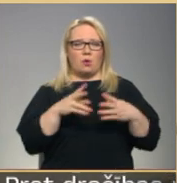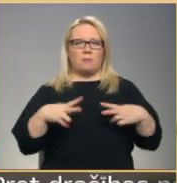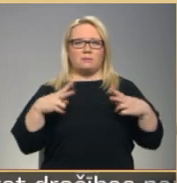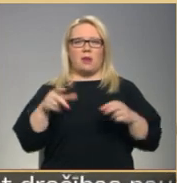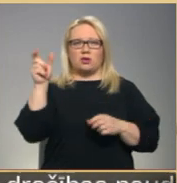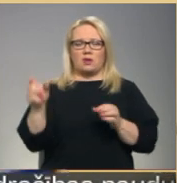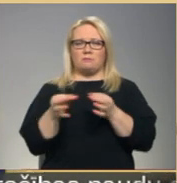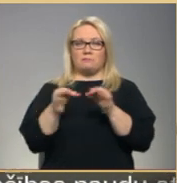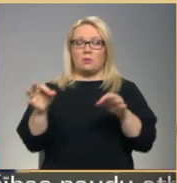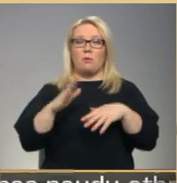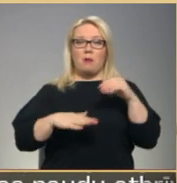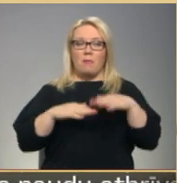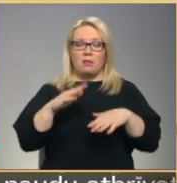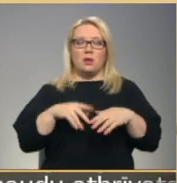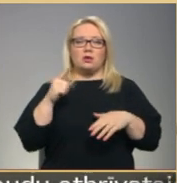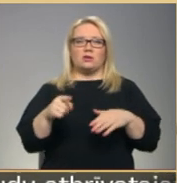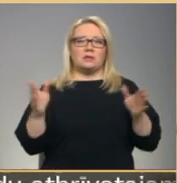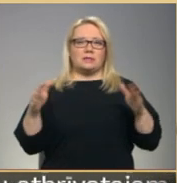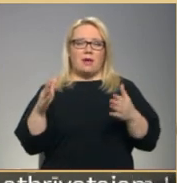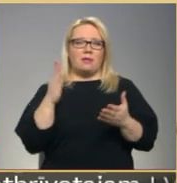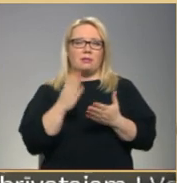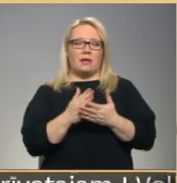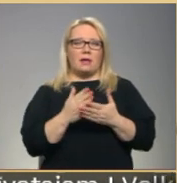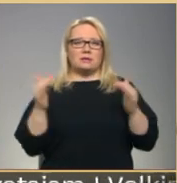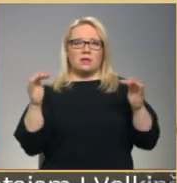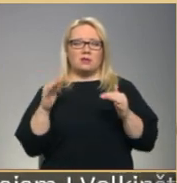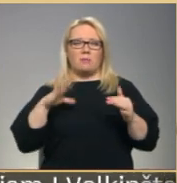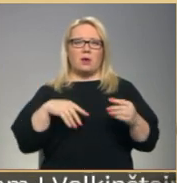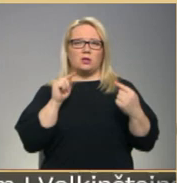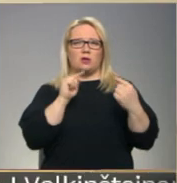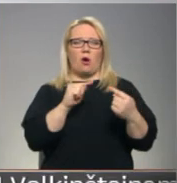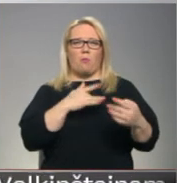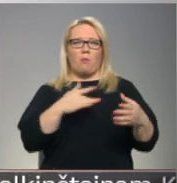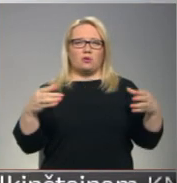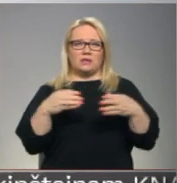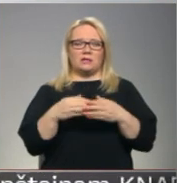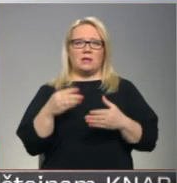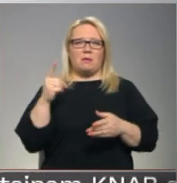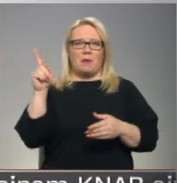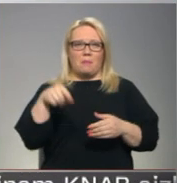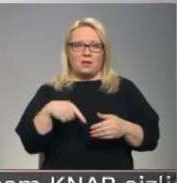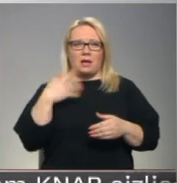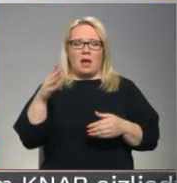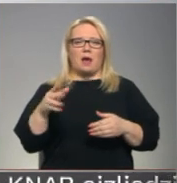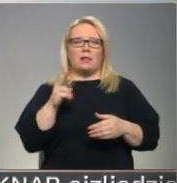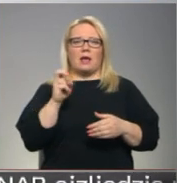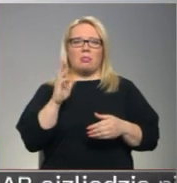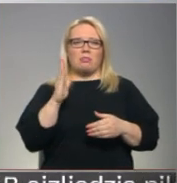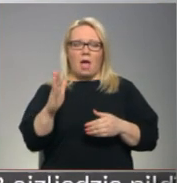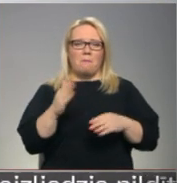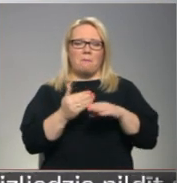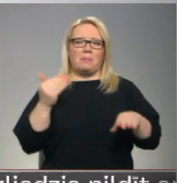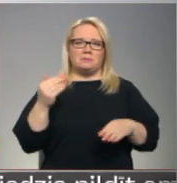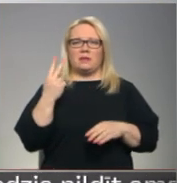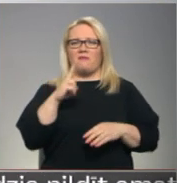Ušakovu atstādināšanu. Šī ārkārtas sēde tika sasaukta pēc opozīcijas pieprasījuma pēc tam, kad korupcijas novēršanas un apkarošanas birojas pirms